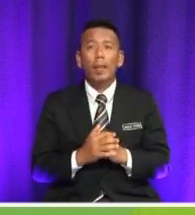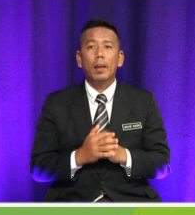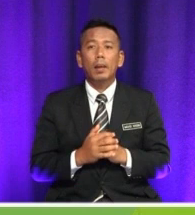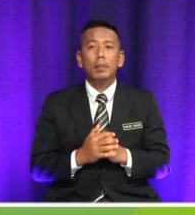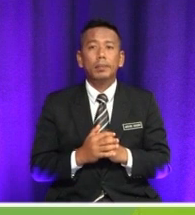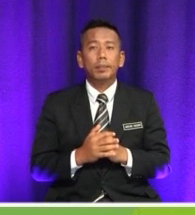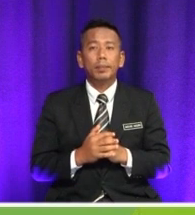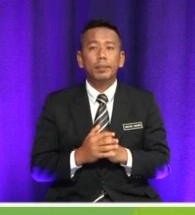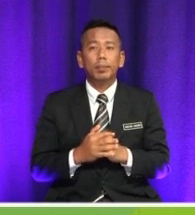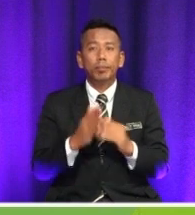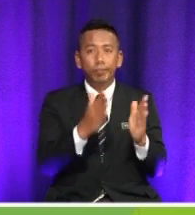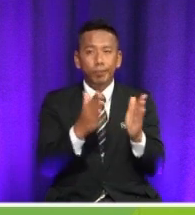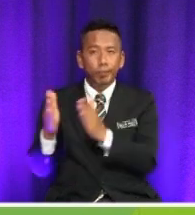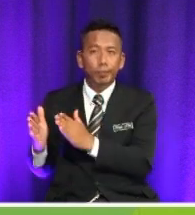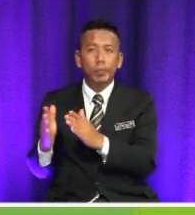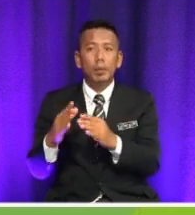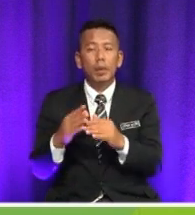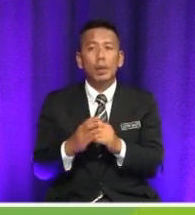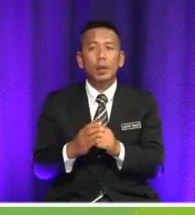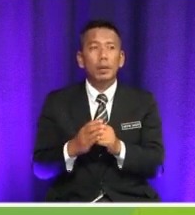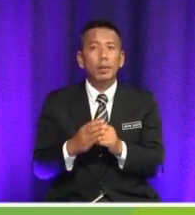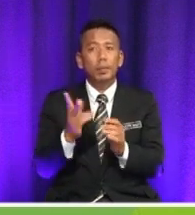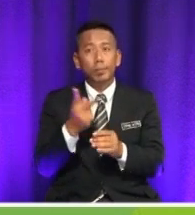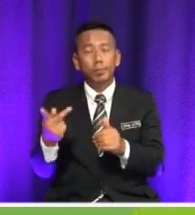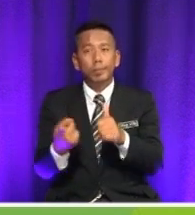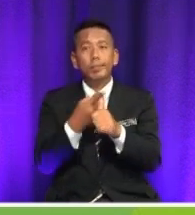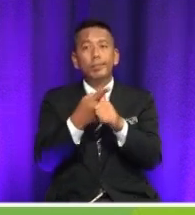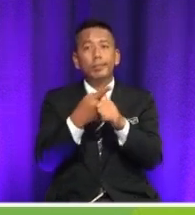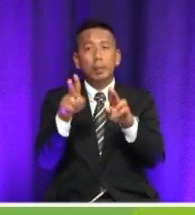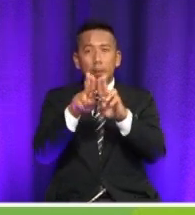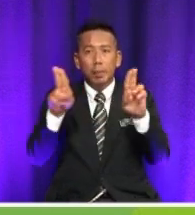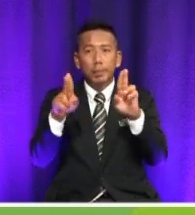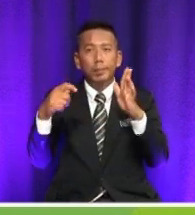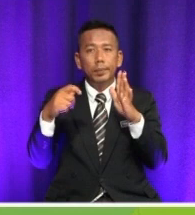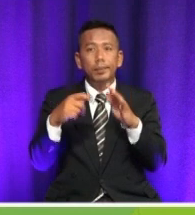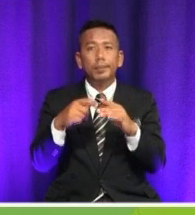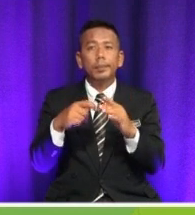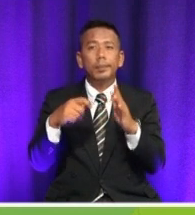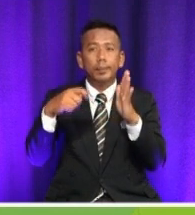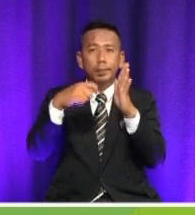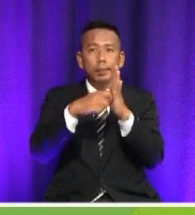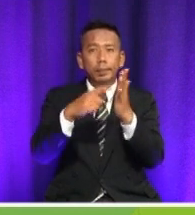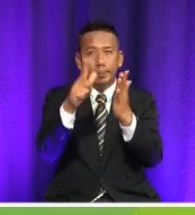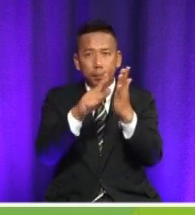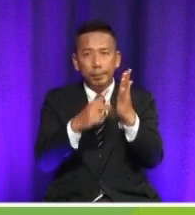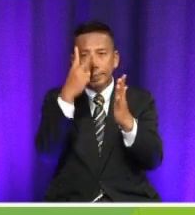Oke kita klik pada komponen utama papan tanda lari oke yang pertama